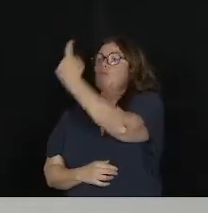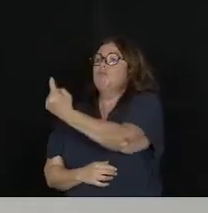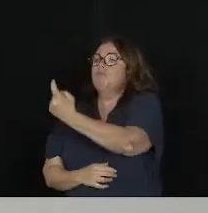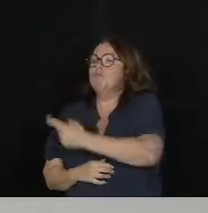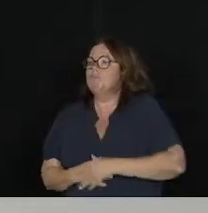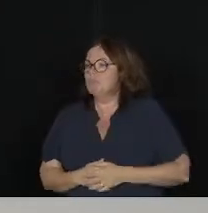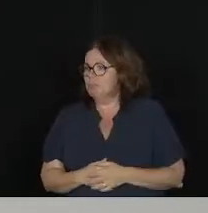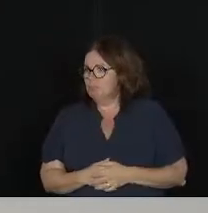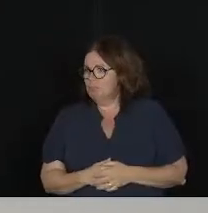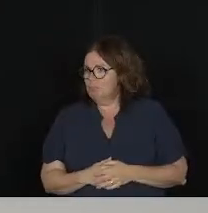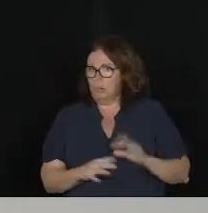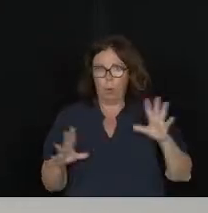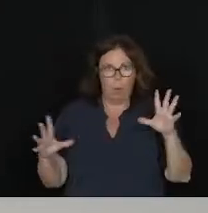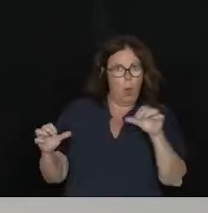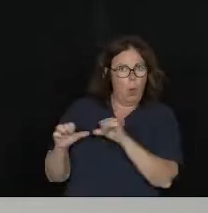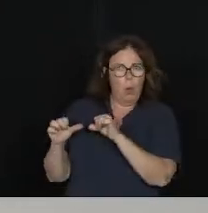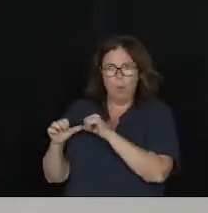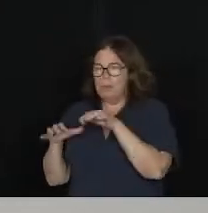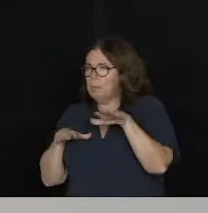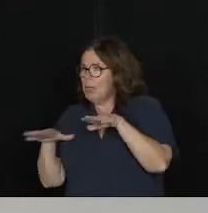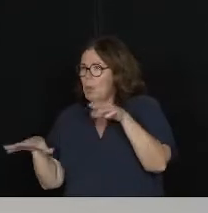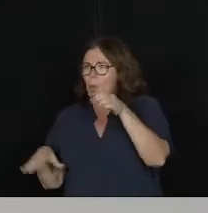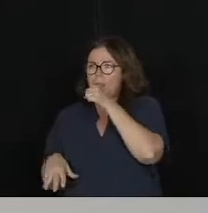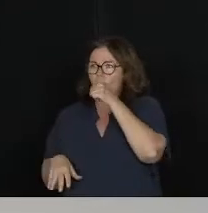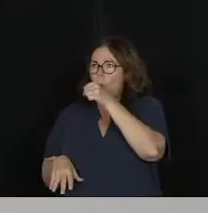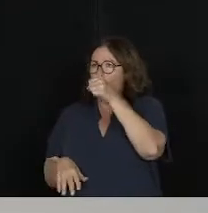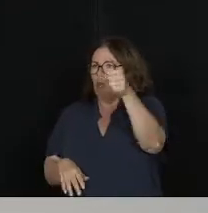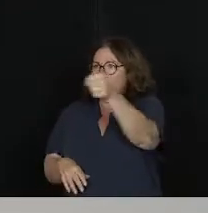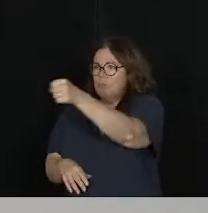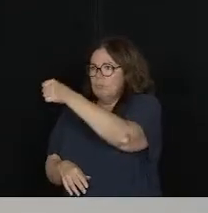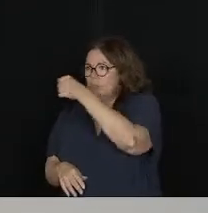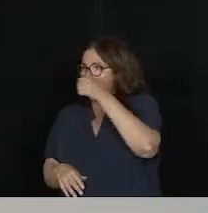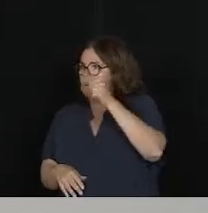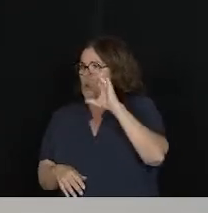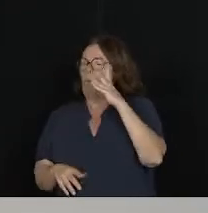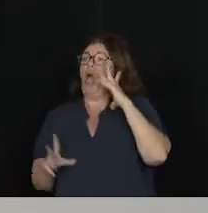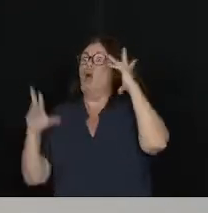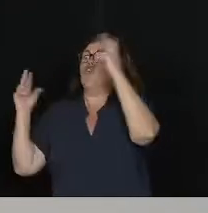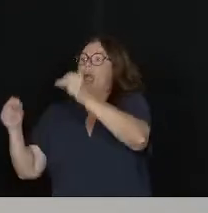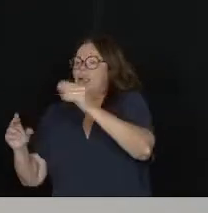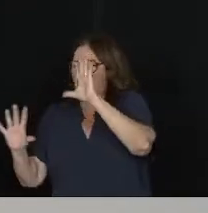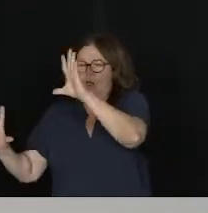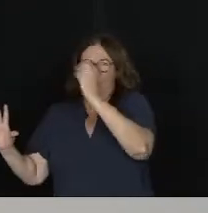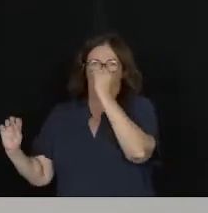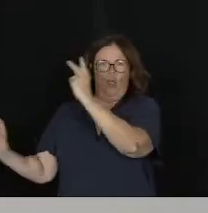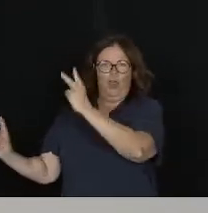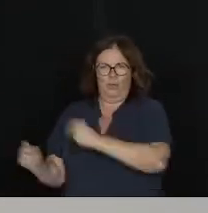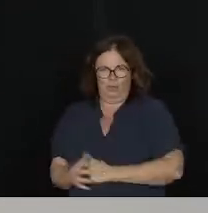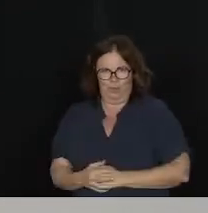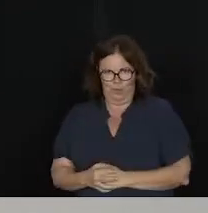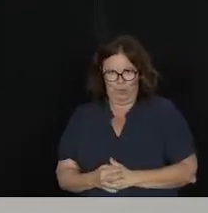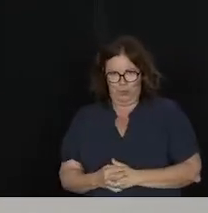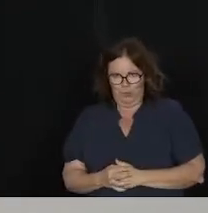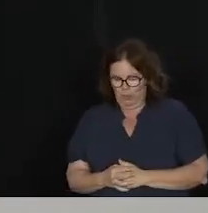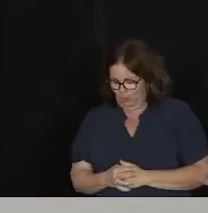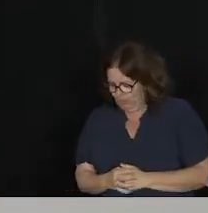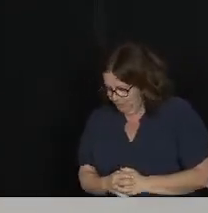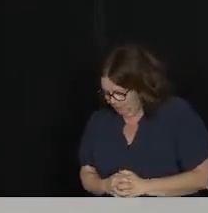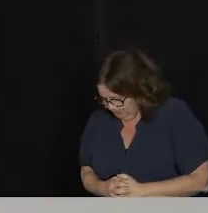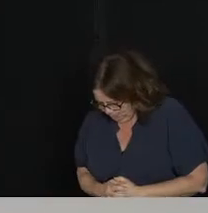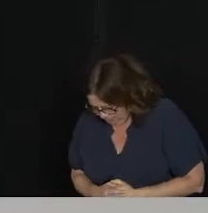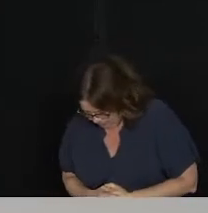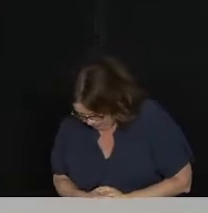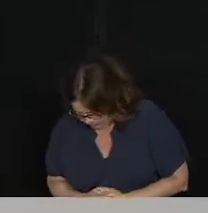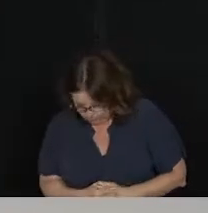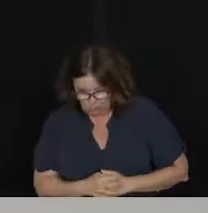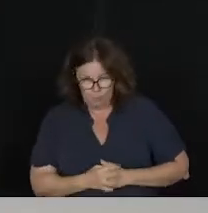alors, comment on fait? Je passe le micro. Ah, très bien. Alors, on vous apporte un micro,